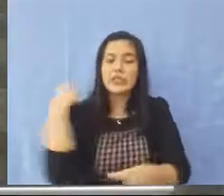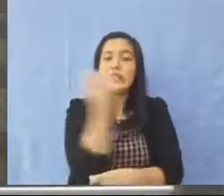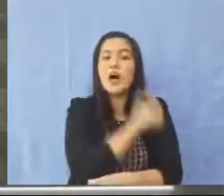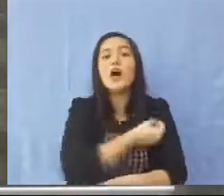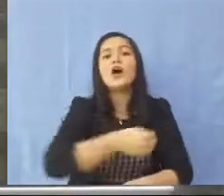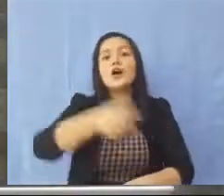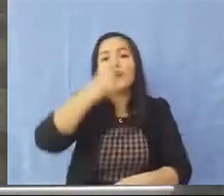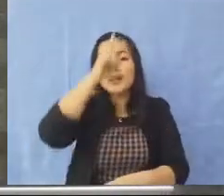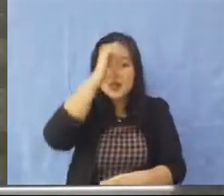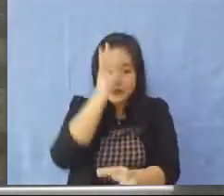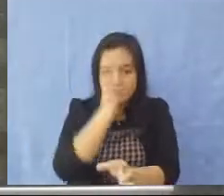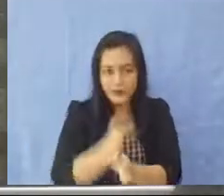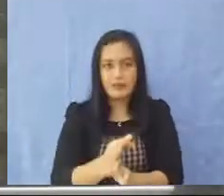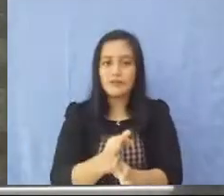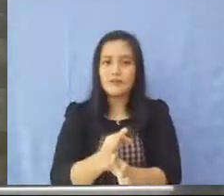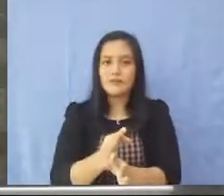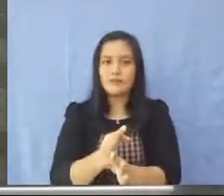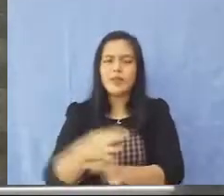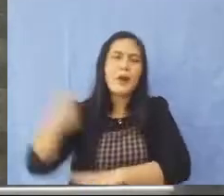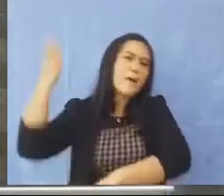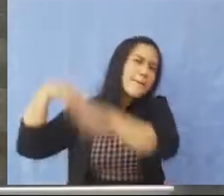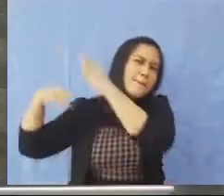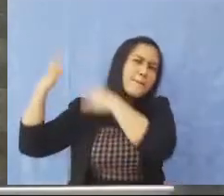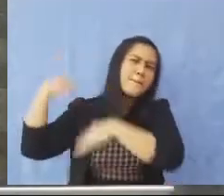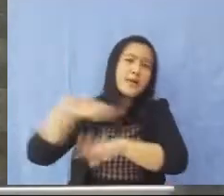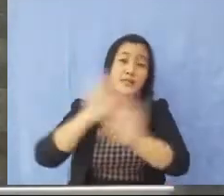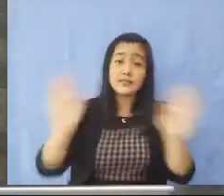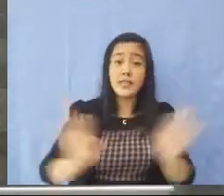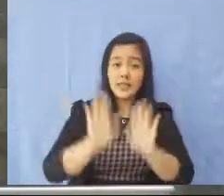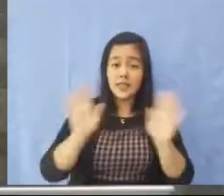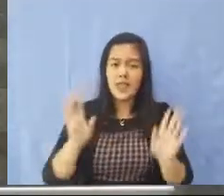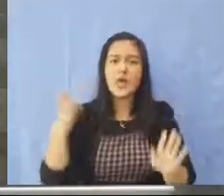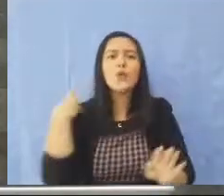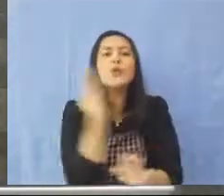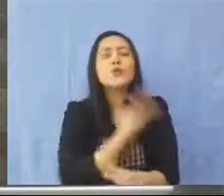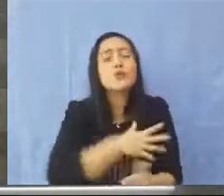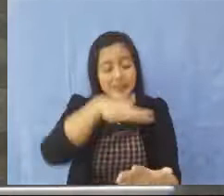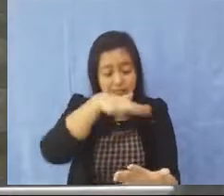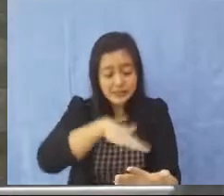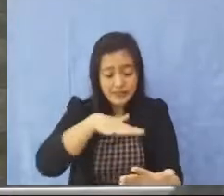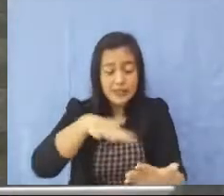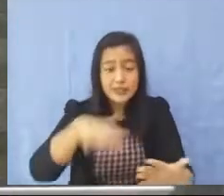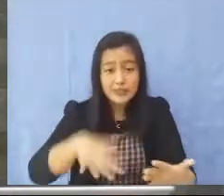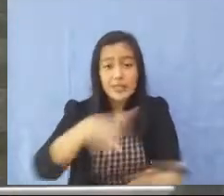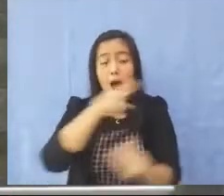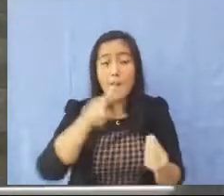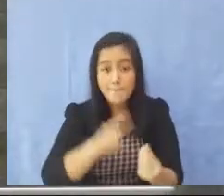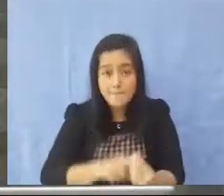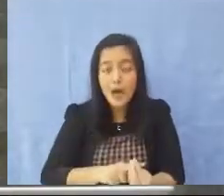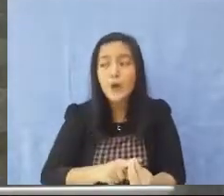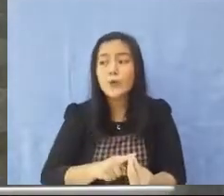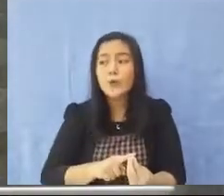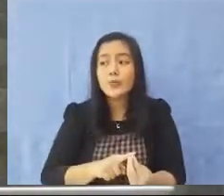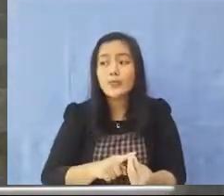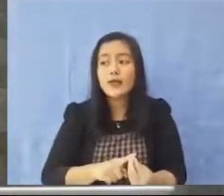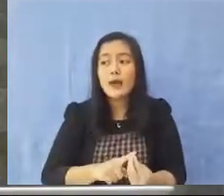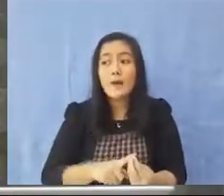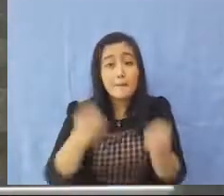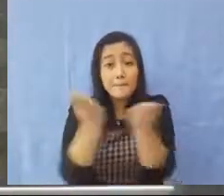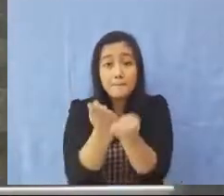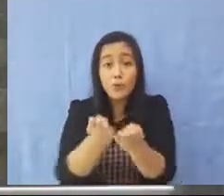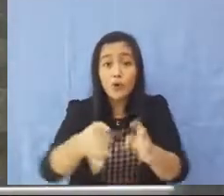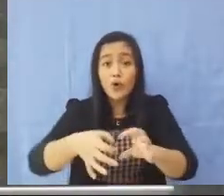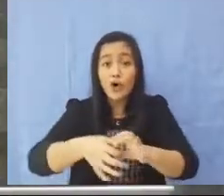of Genesis. In fact, nag-usap kami ni Pastor Hill at sabi nga po ni Pastor Hill, dati pinaplano ko